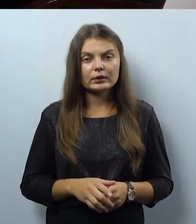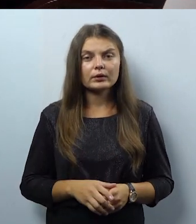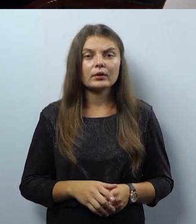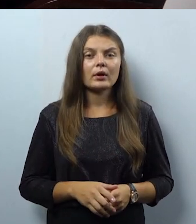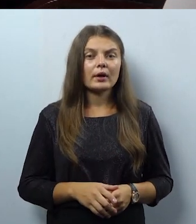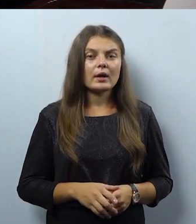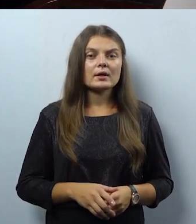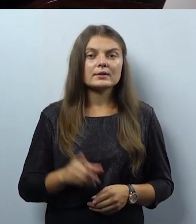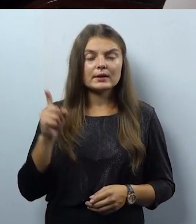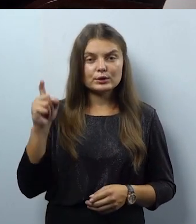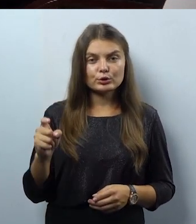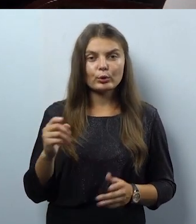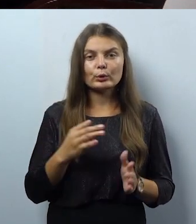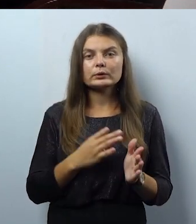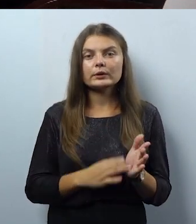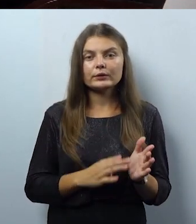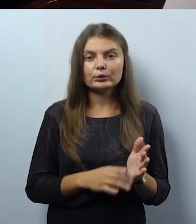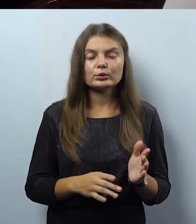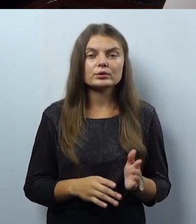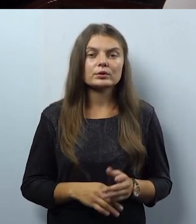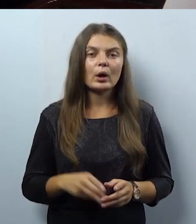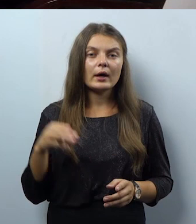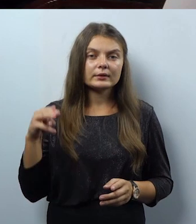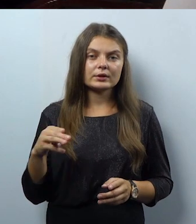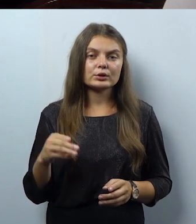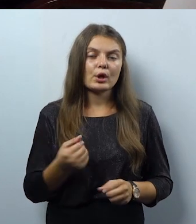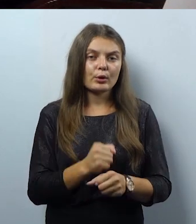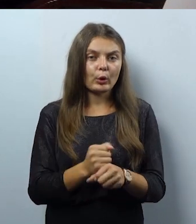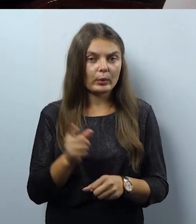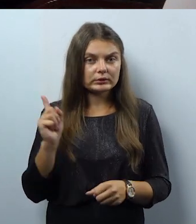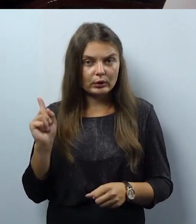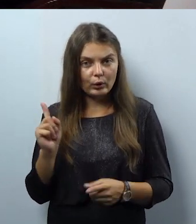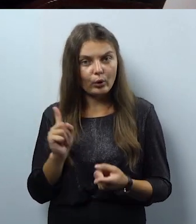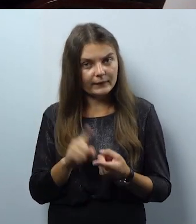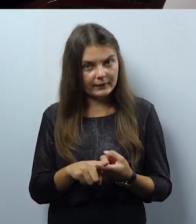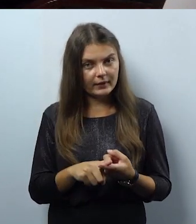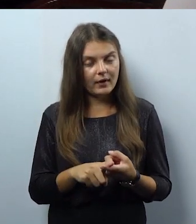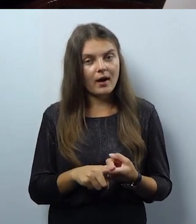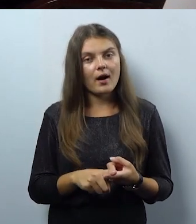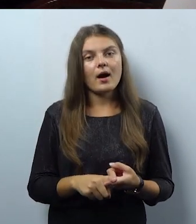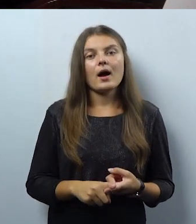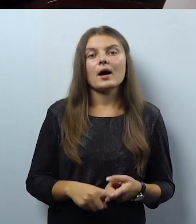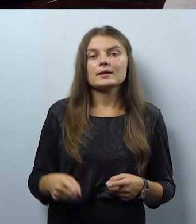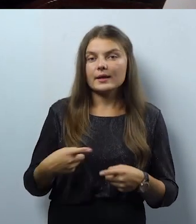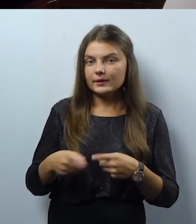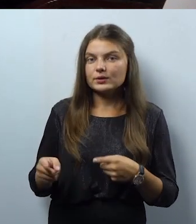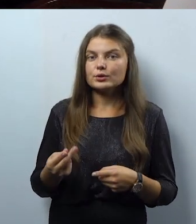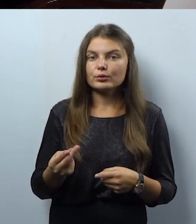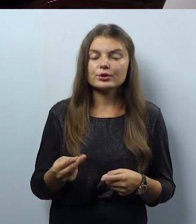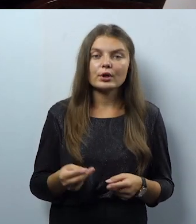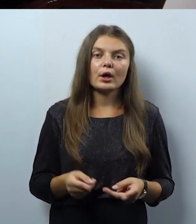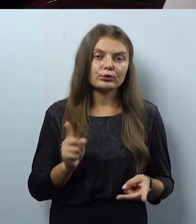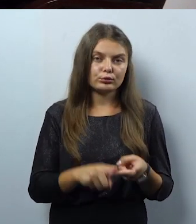ви за 190 тисяч робите то-то-то-то, потім, коли ви зробили це, за 110 тисяч ви робите то-то-то. Наш